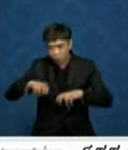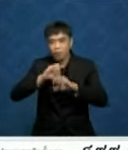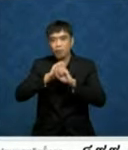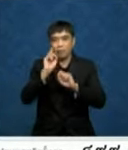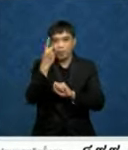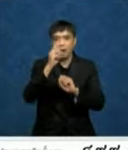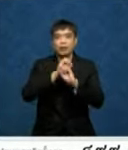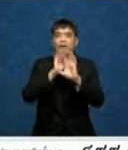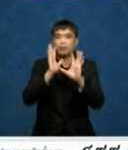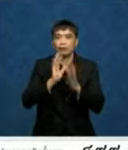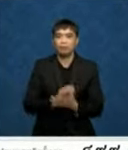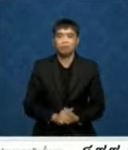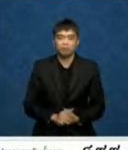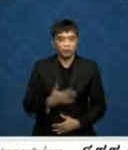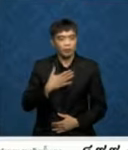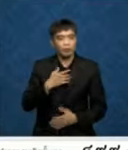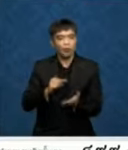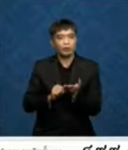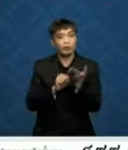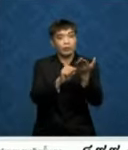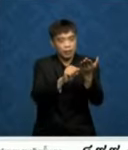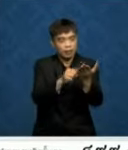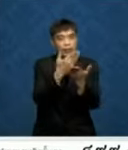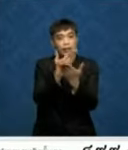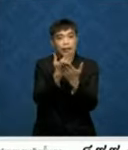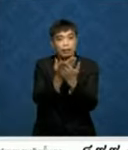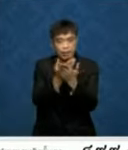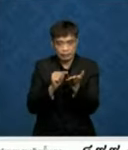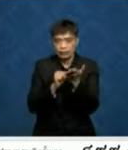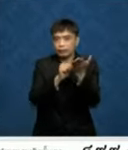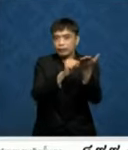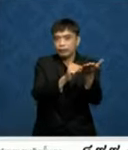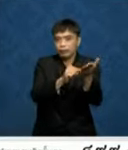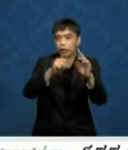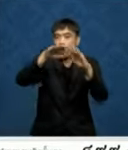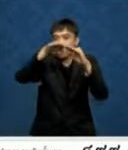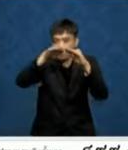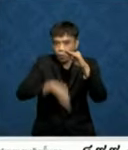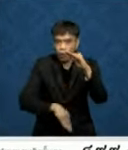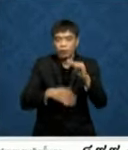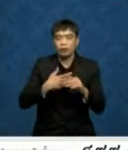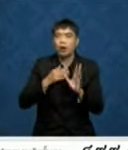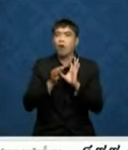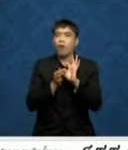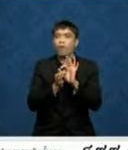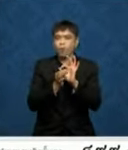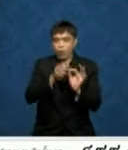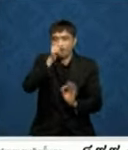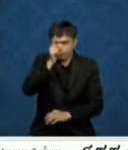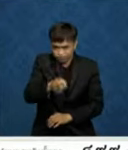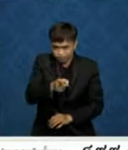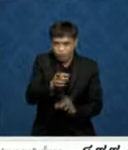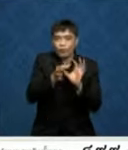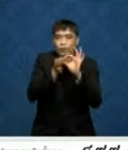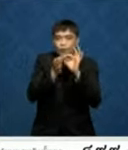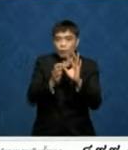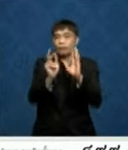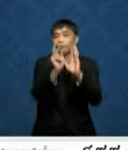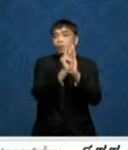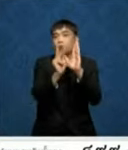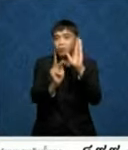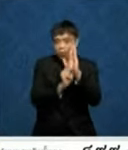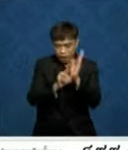านดังนั้นผมก็เลยต้องเสนอให้ปรับลดตามที่ผมได้เสนอความเห็นไว้นะครับแล้วก็ต้องฝากความกังวลเป็นความกังวลจริงๆนะครับในประเด็นข้อกฎหมายเนี่ยเพื่อให้บัน